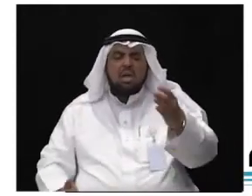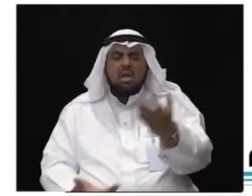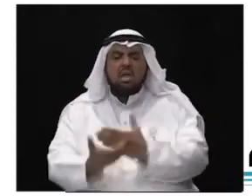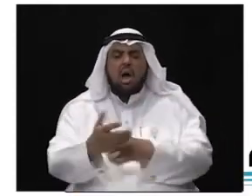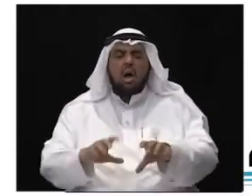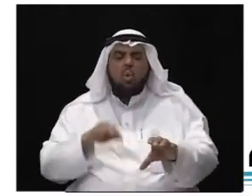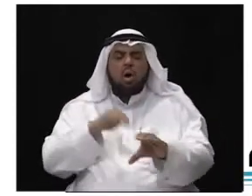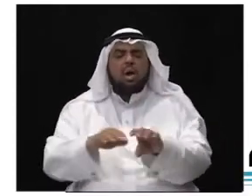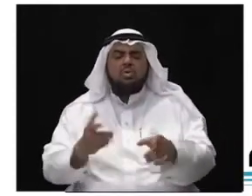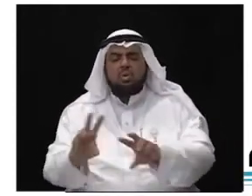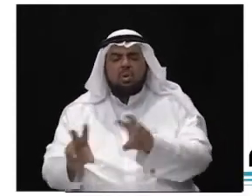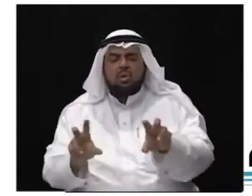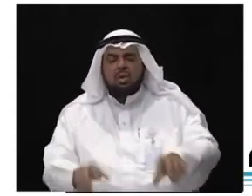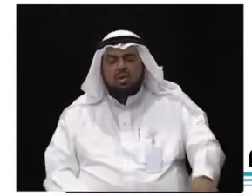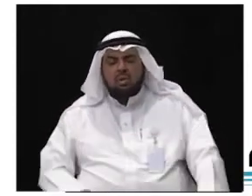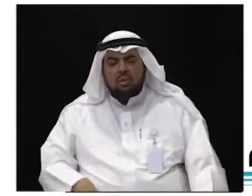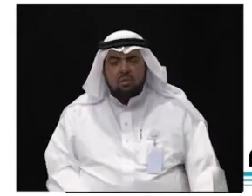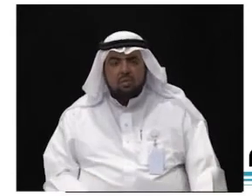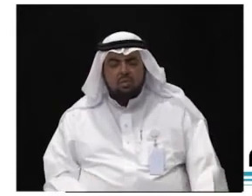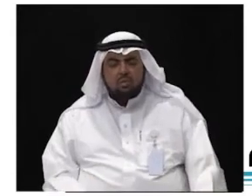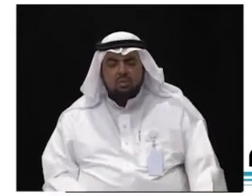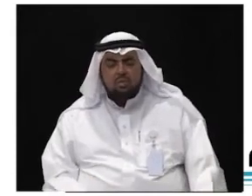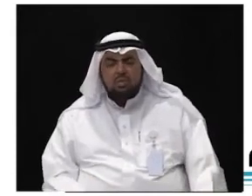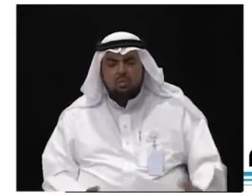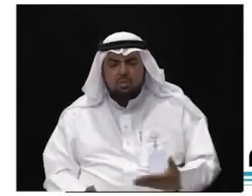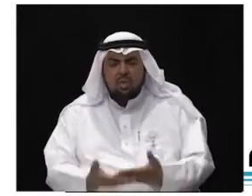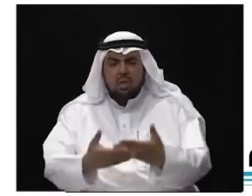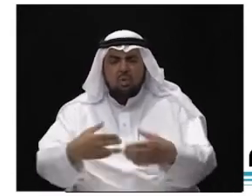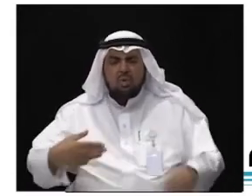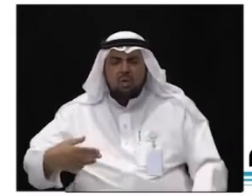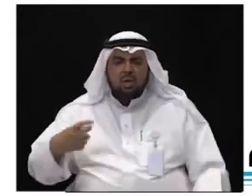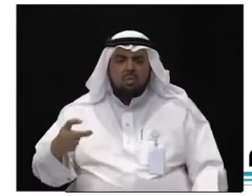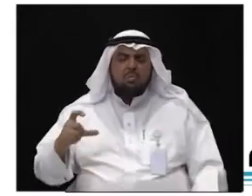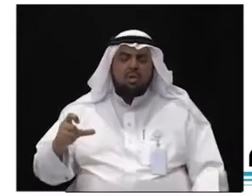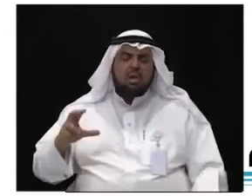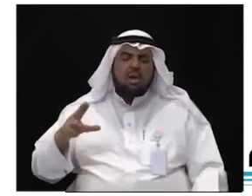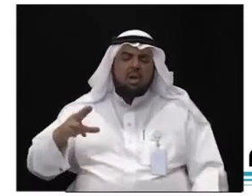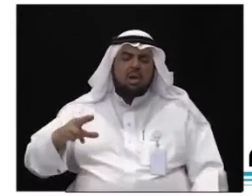وإخراج. هل يمكنكم مساعدة عبد العزيز؟